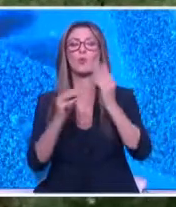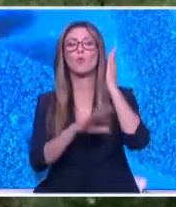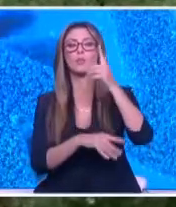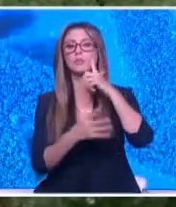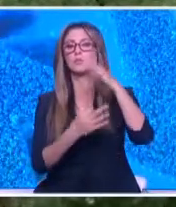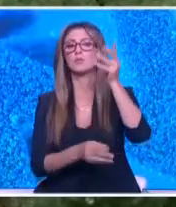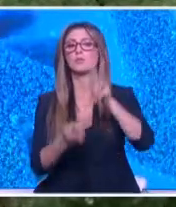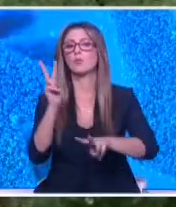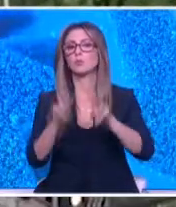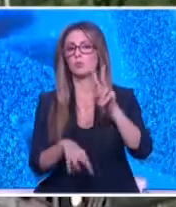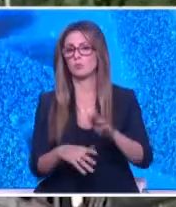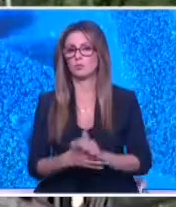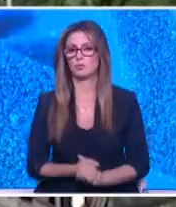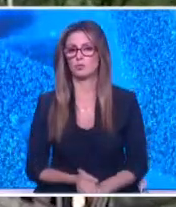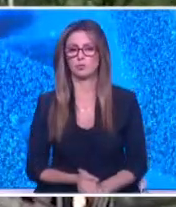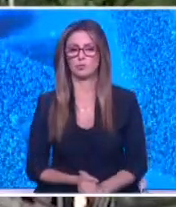öldürdü.